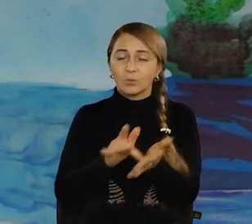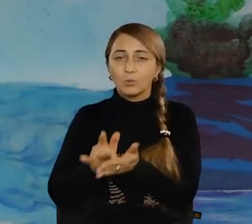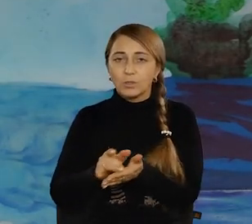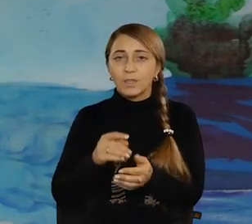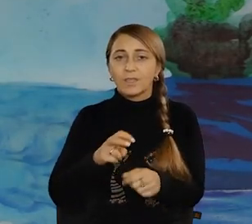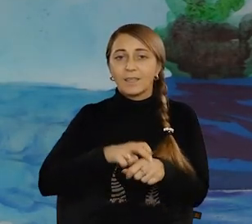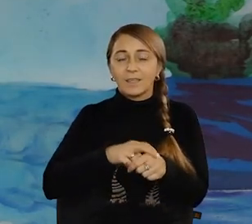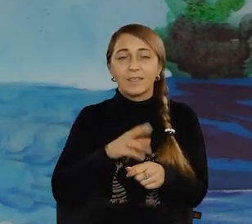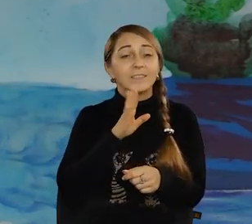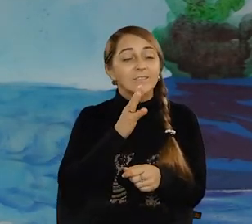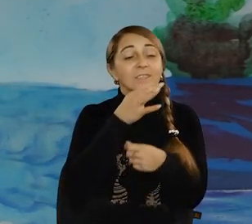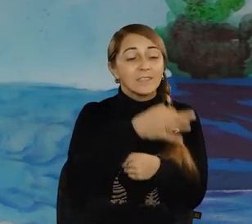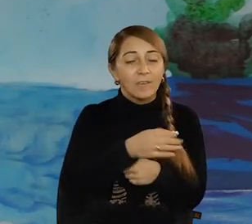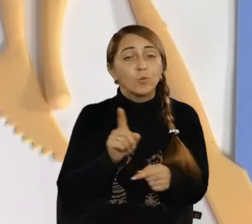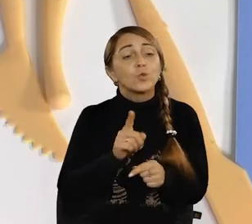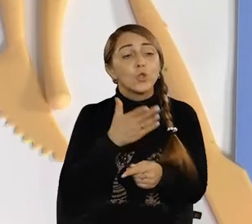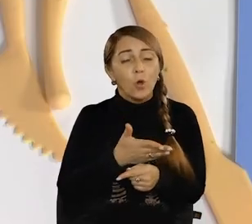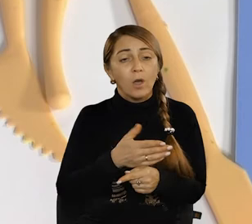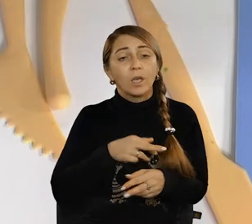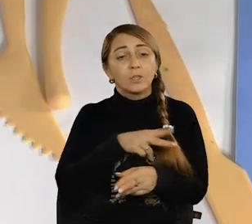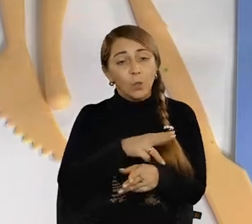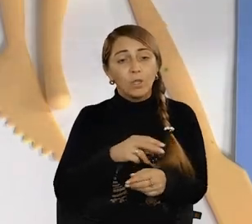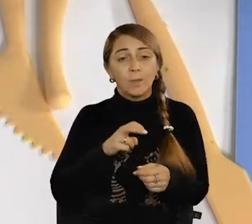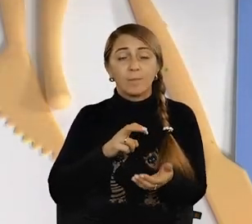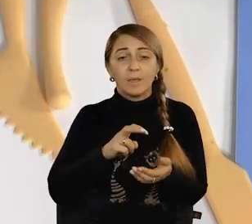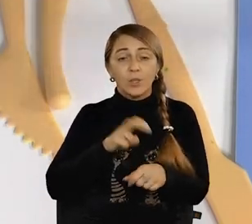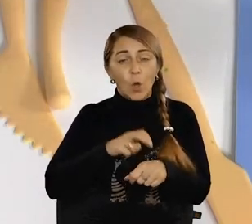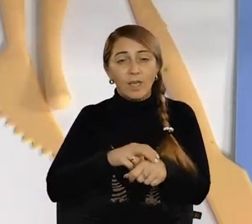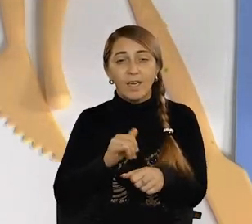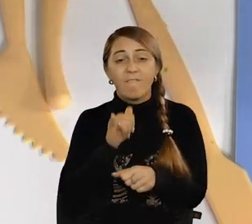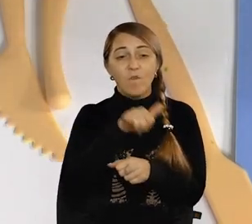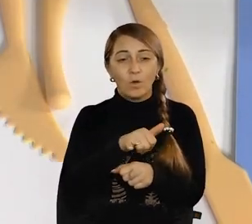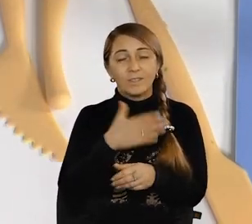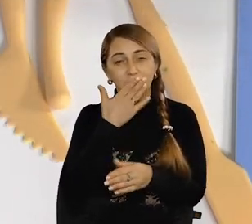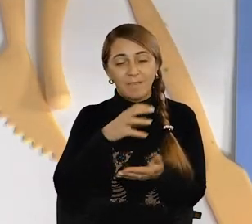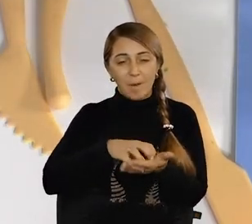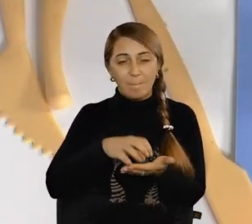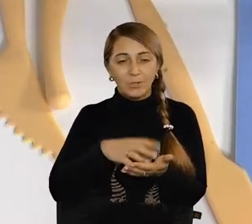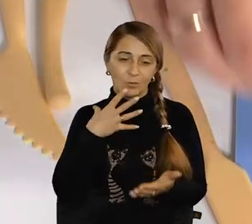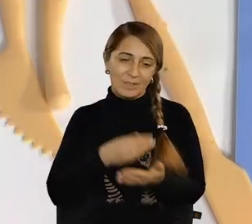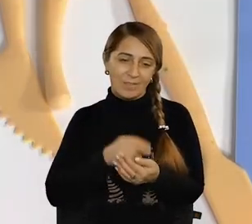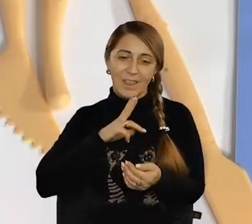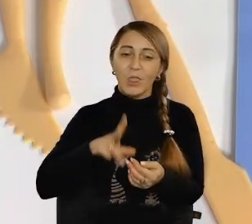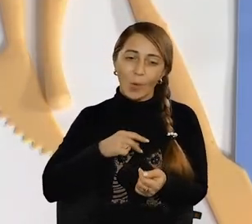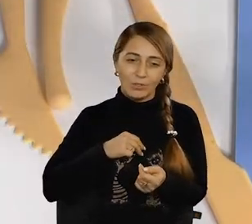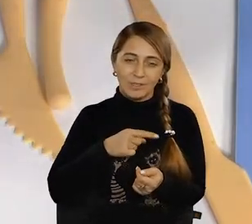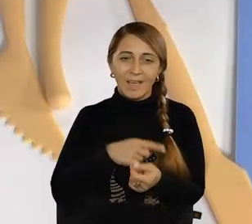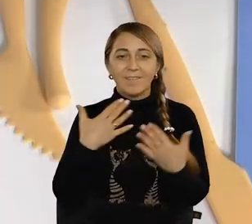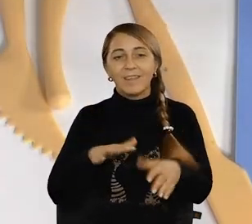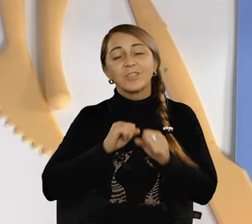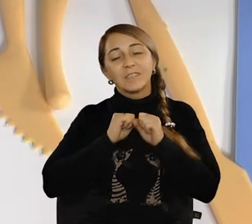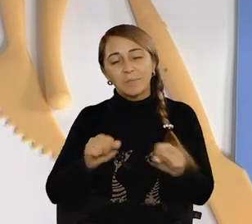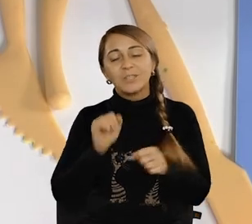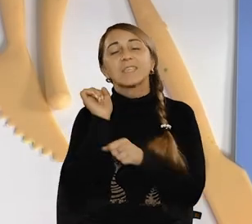Звернувся лікар до дівчинки. Ну що, сходимо до лікаря в гості? – запитала пампушка у своєї доці. Вона вже